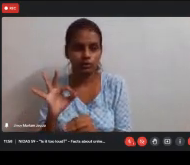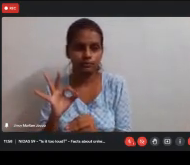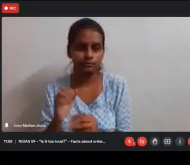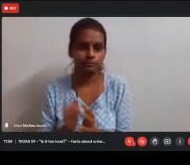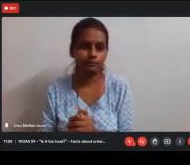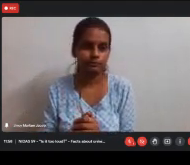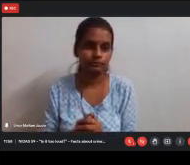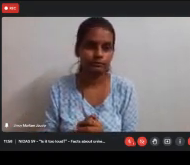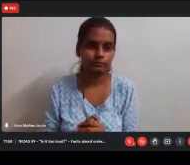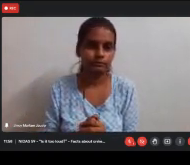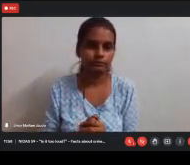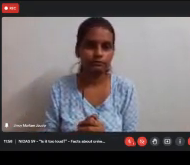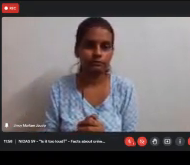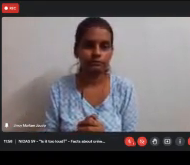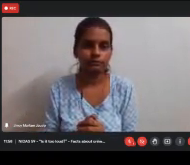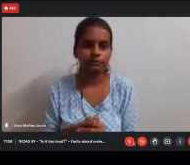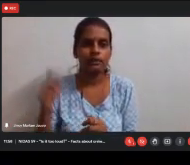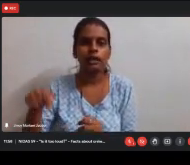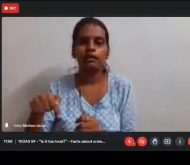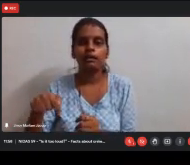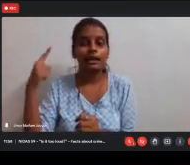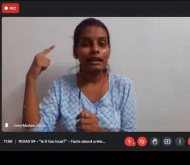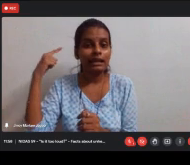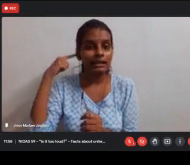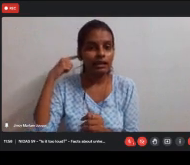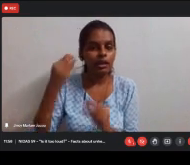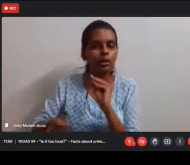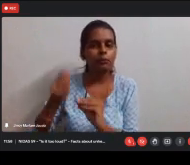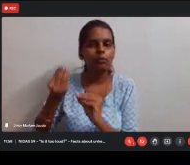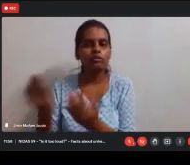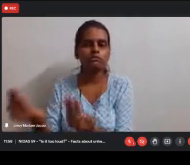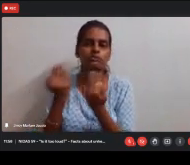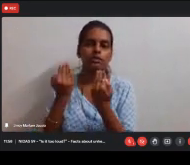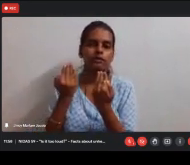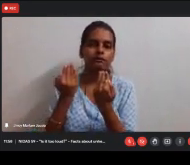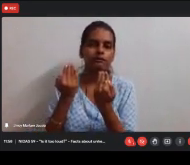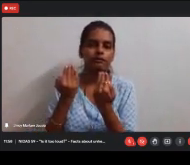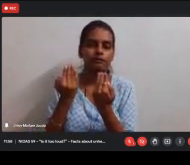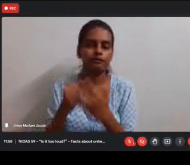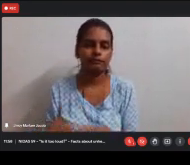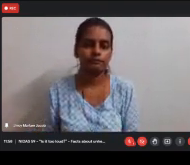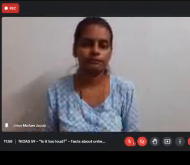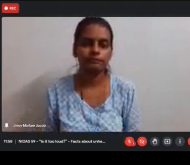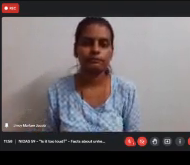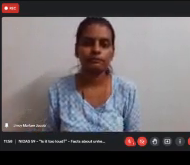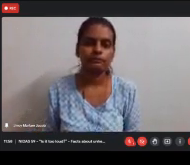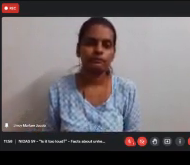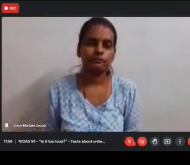ഇല്ലാതാകുന്നുണ്ട്. അപ്പൊ അതിനെ പ്രിവെന്റ് ചെയ്യാൻ പറ്റുമെങ്കിൽ ആ പ്രിവെന്റീവ് മെഷേഴ്സ് സ്വീകരിക്കുക എന്നുള്ളതാണ് ഏറ്റവും